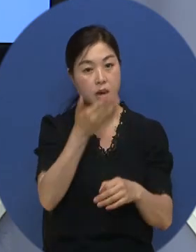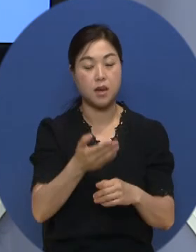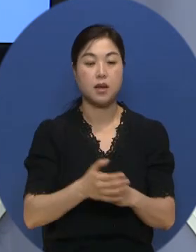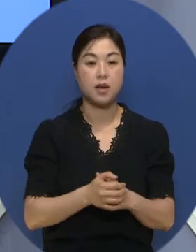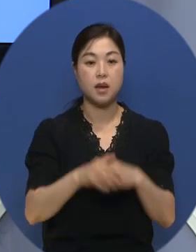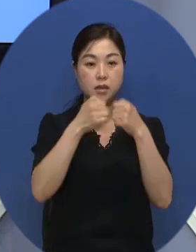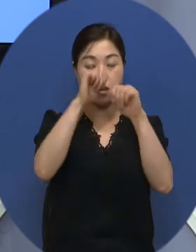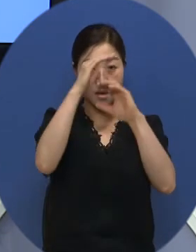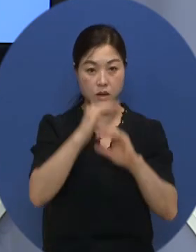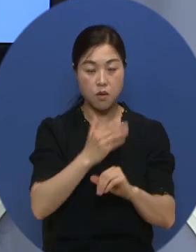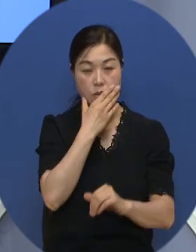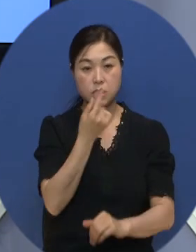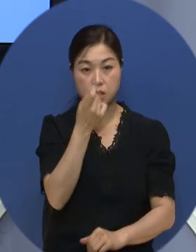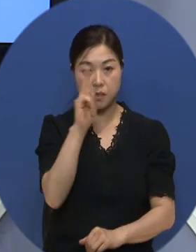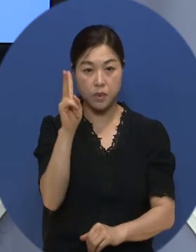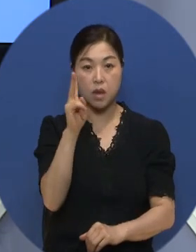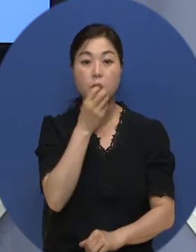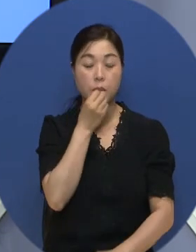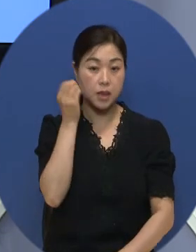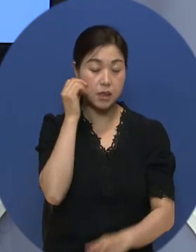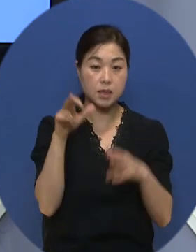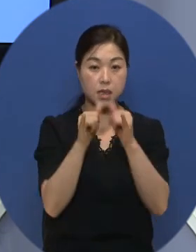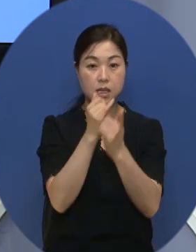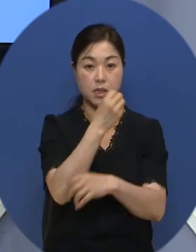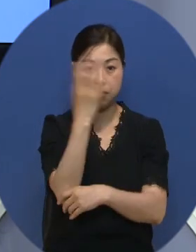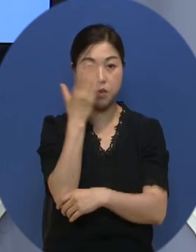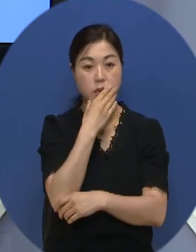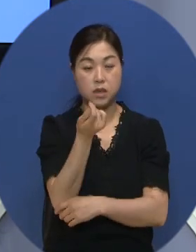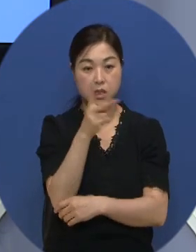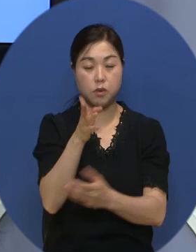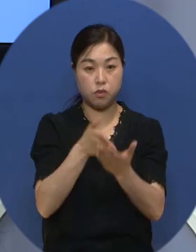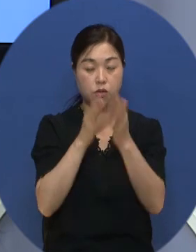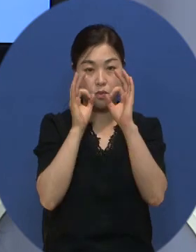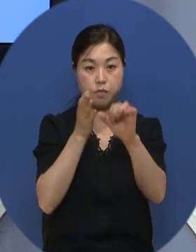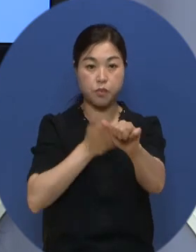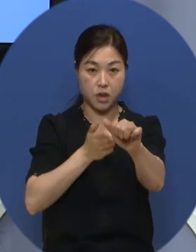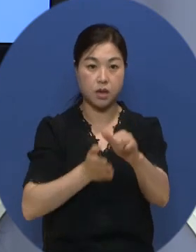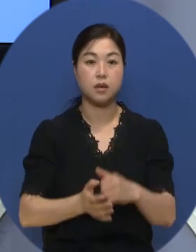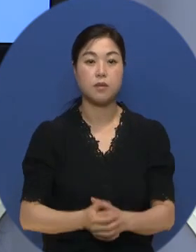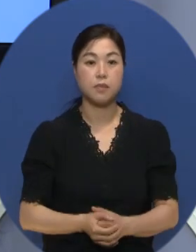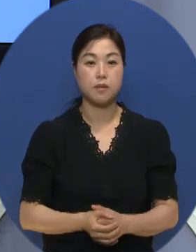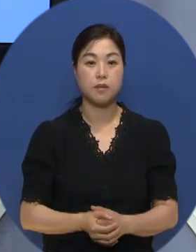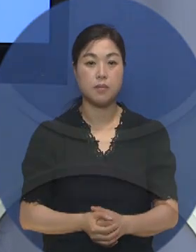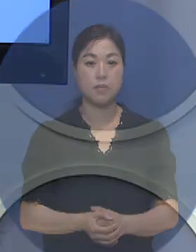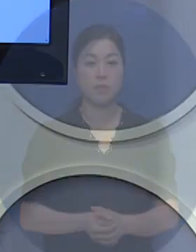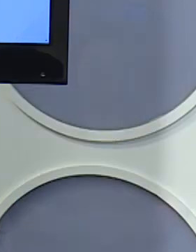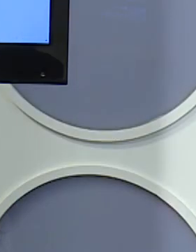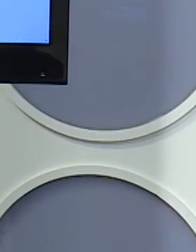이밖에 자세한 사항은 롤 피어 뉴스 홈페이지와 장애인 신문 복지 탭이 뉴스를 통해 확인할 수 있습니다